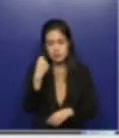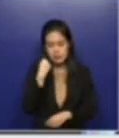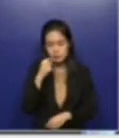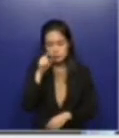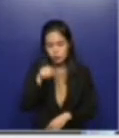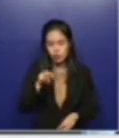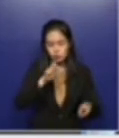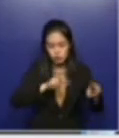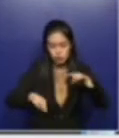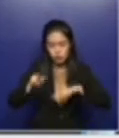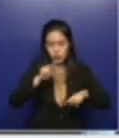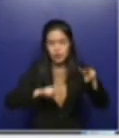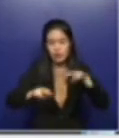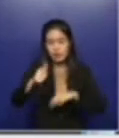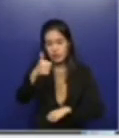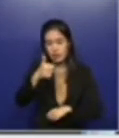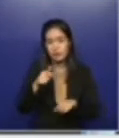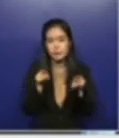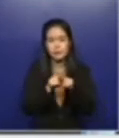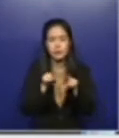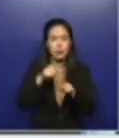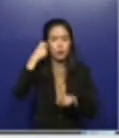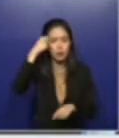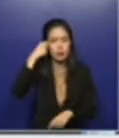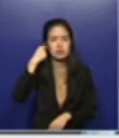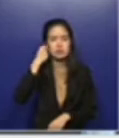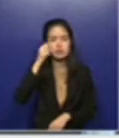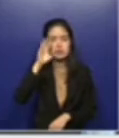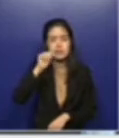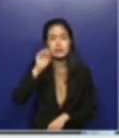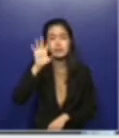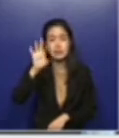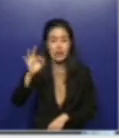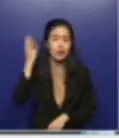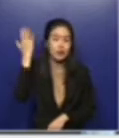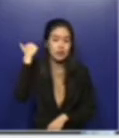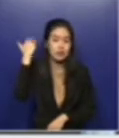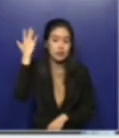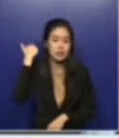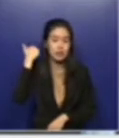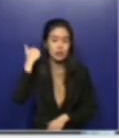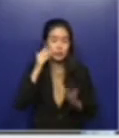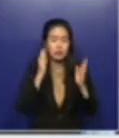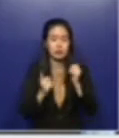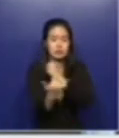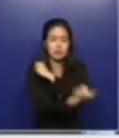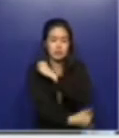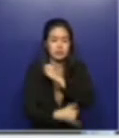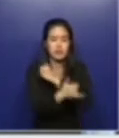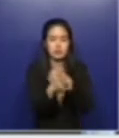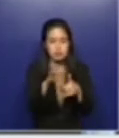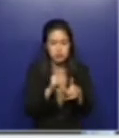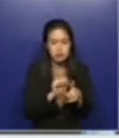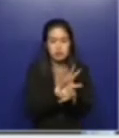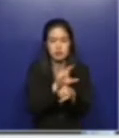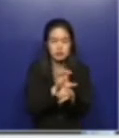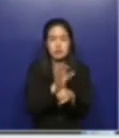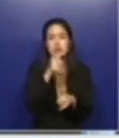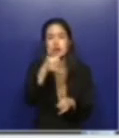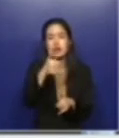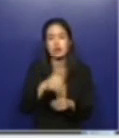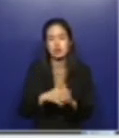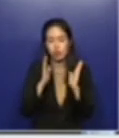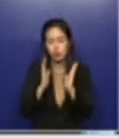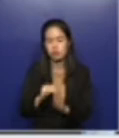ได้เหมือนที่49วันที่ผ่านมารายงานบอกมีชาวต่างชาติติดเชื้อแต่อยู่ในสเตทควอรันทีนทุกคนรับได้ทุกคนทำมาหากิน